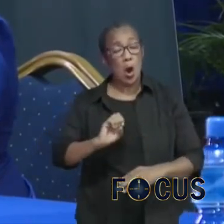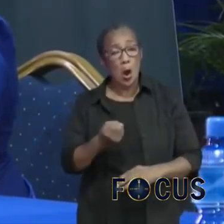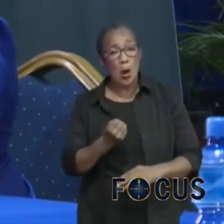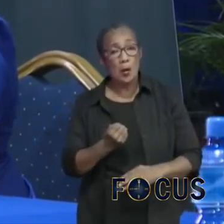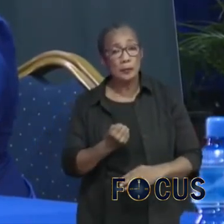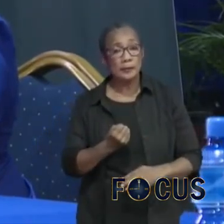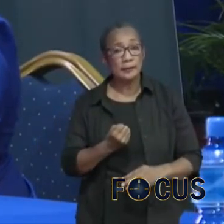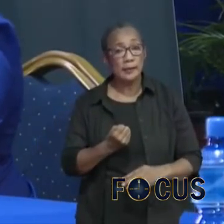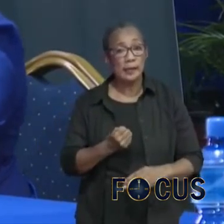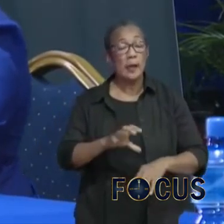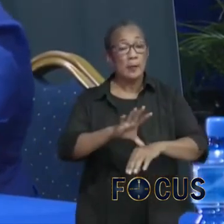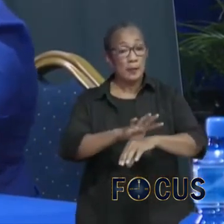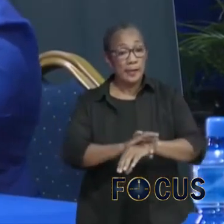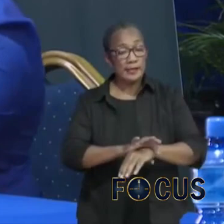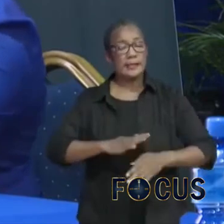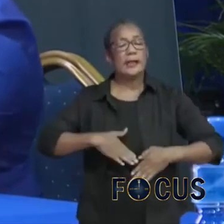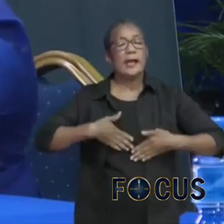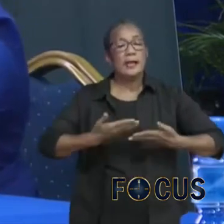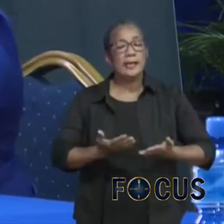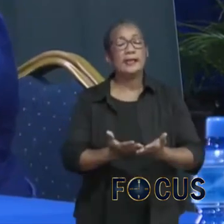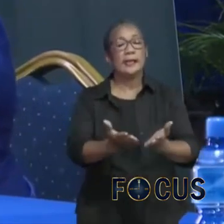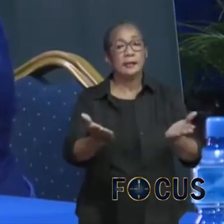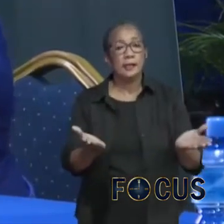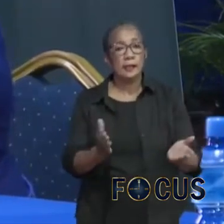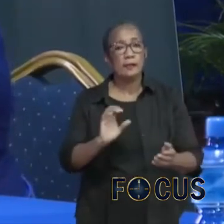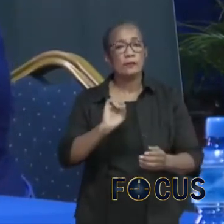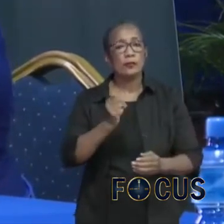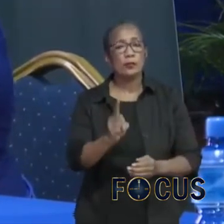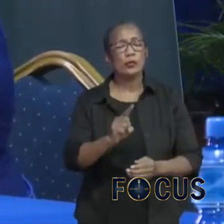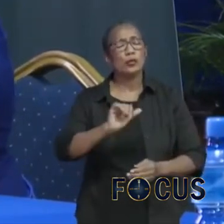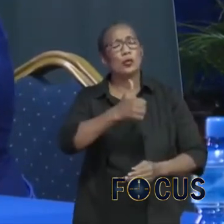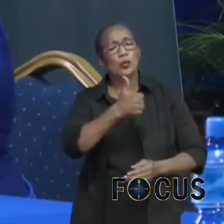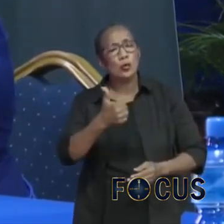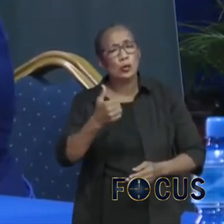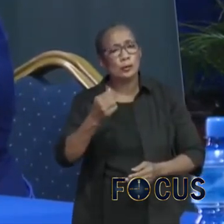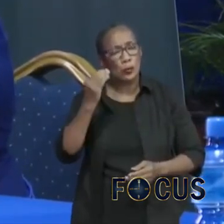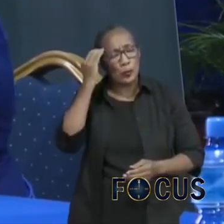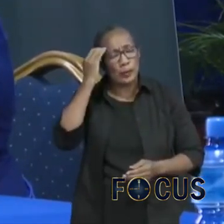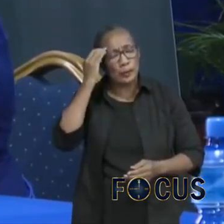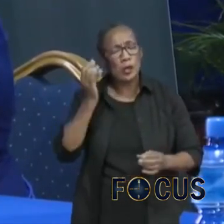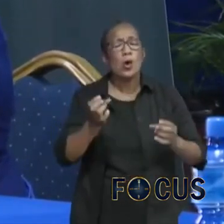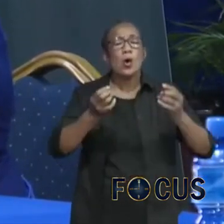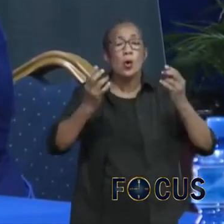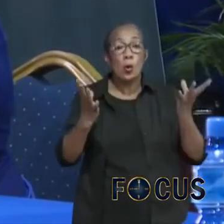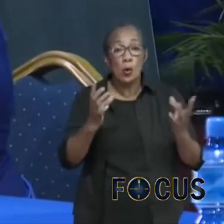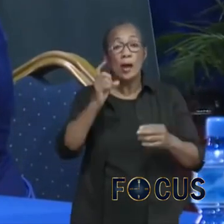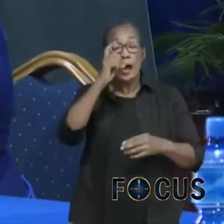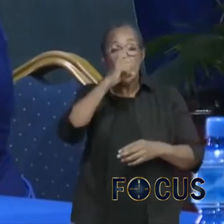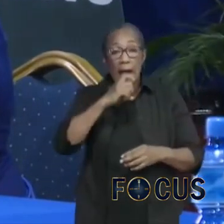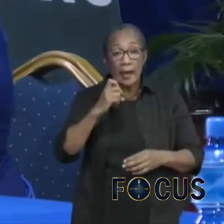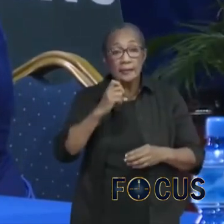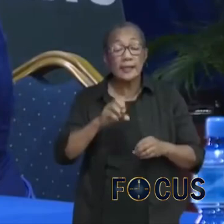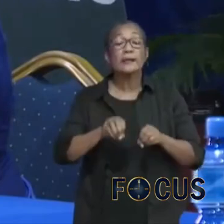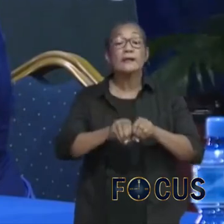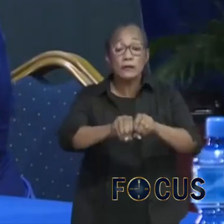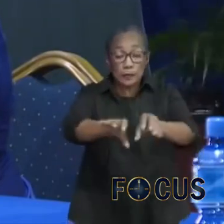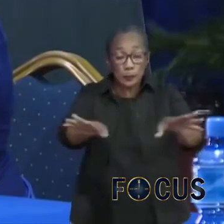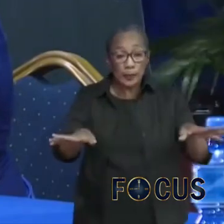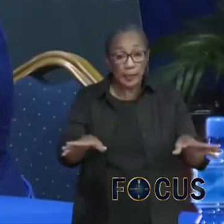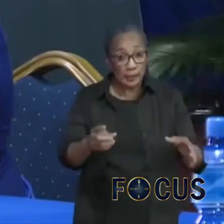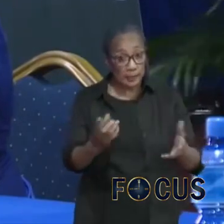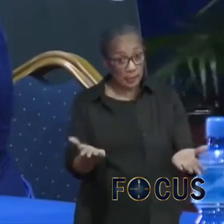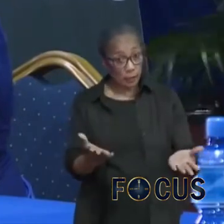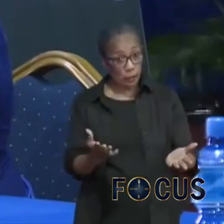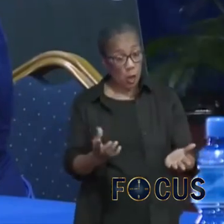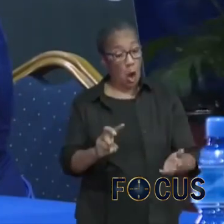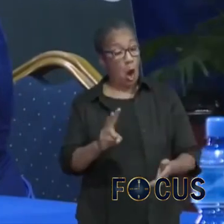de medici de gelegenheid te geven goed na te gaan hoe, als er een mogelijke verspreiding is, of dan